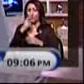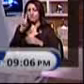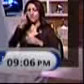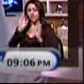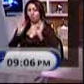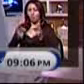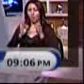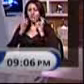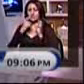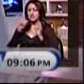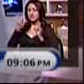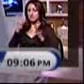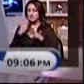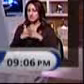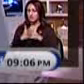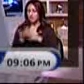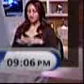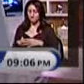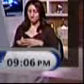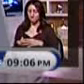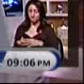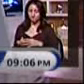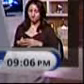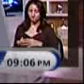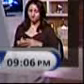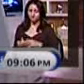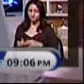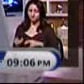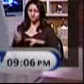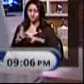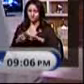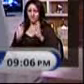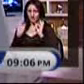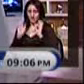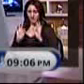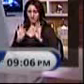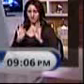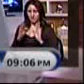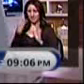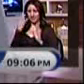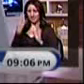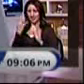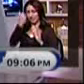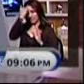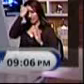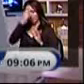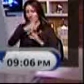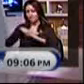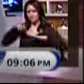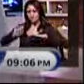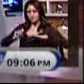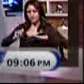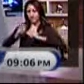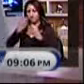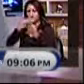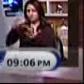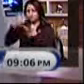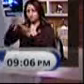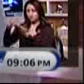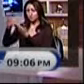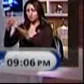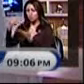او بعاقبك على احكام مش عجباني. فانت لما هتشيل ال 3000 ولا 4000 قاضي دول، في واقع الامر